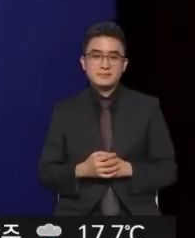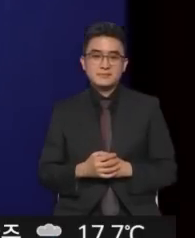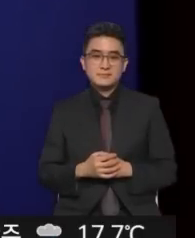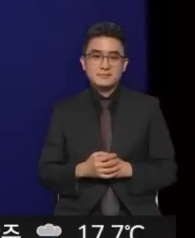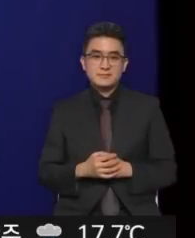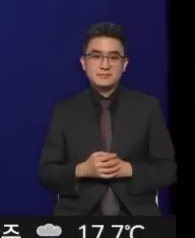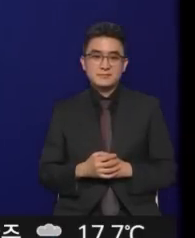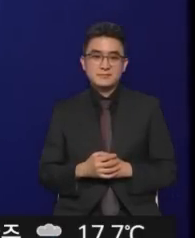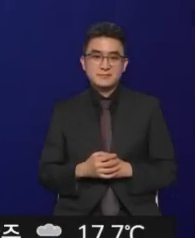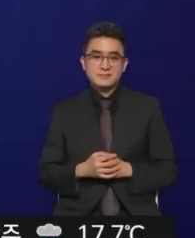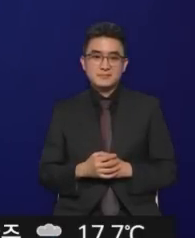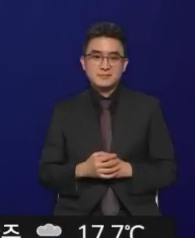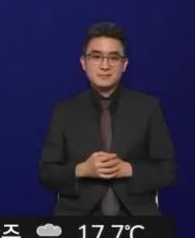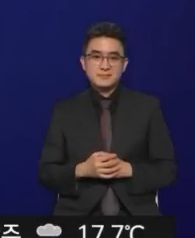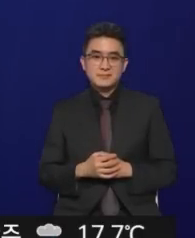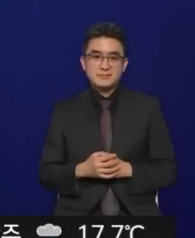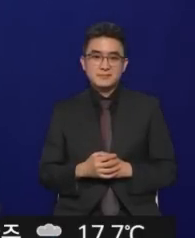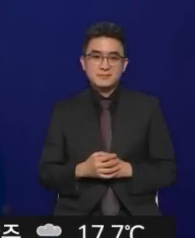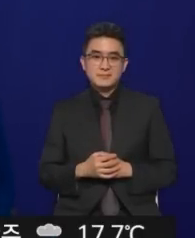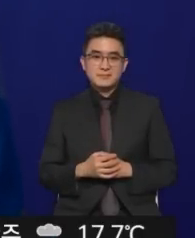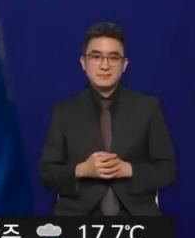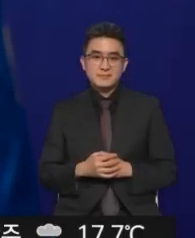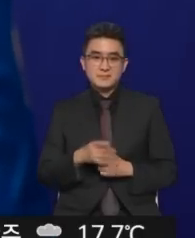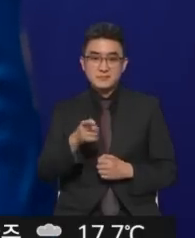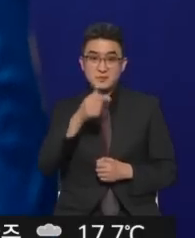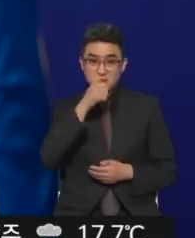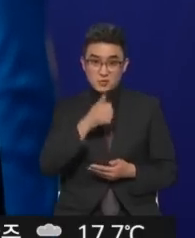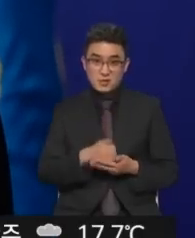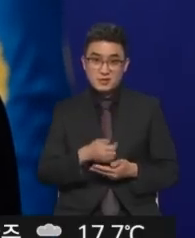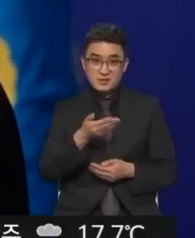니제를 내가 알렸다.